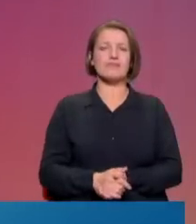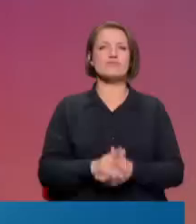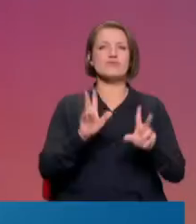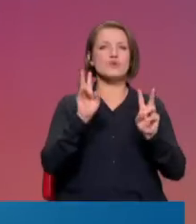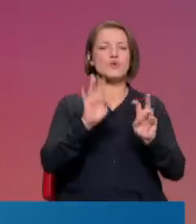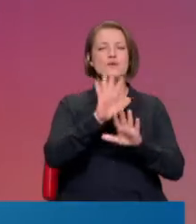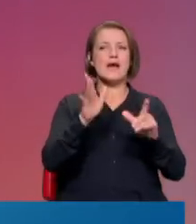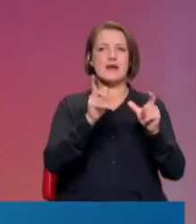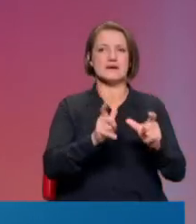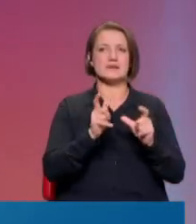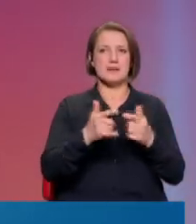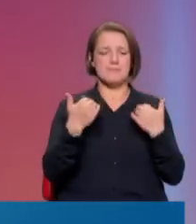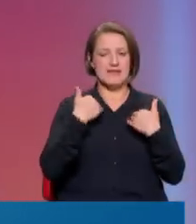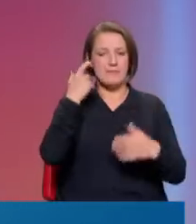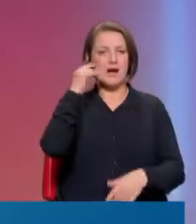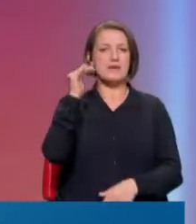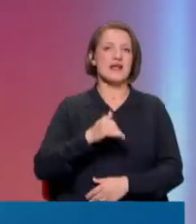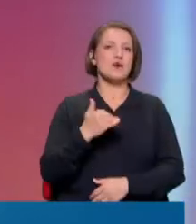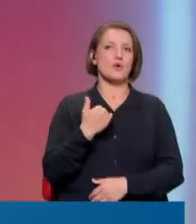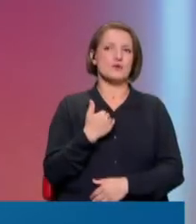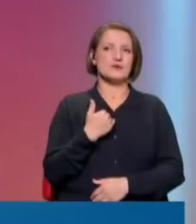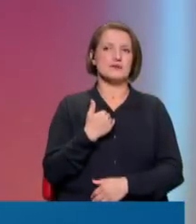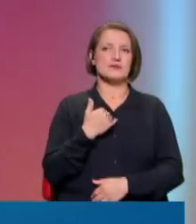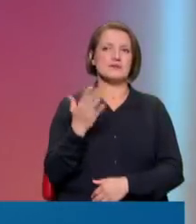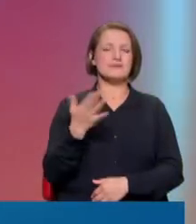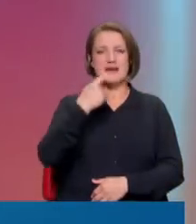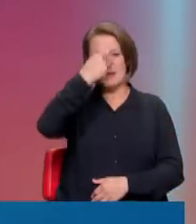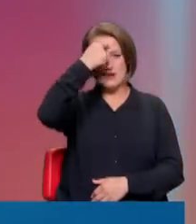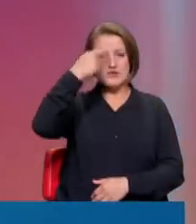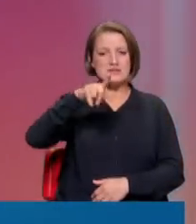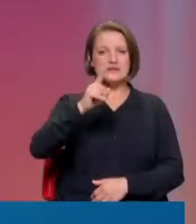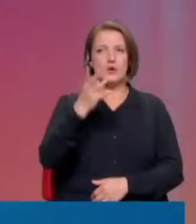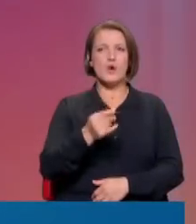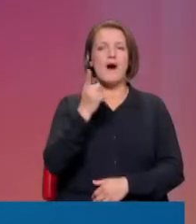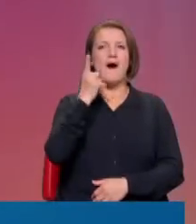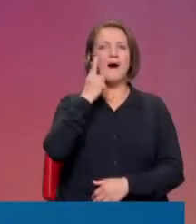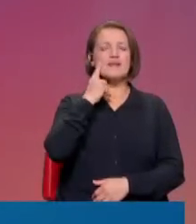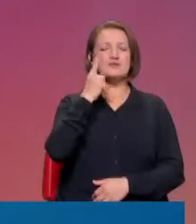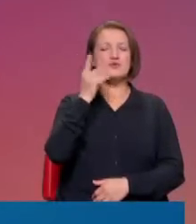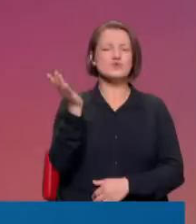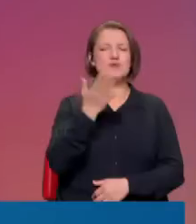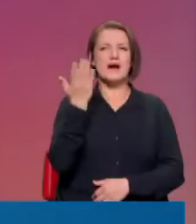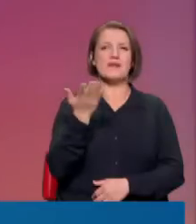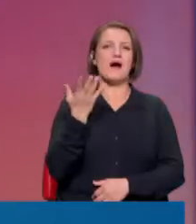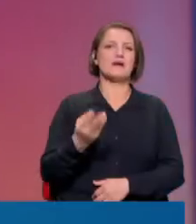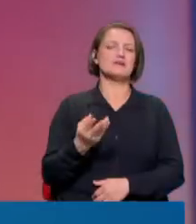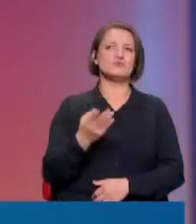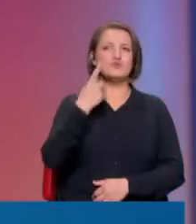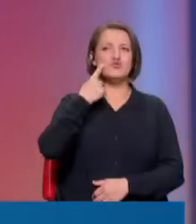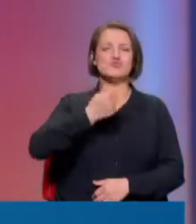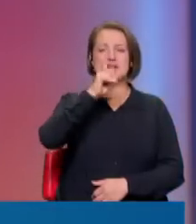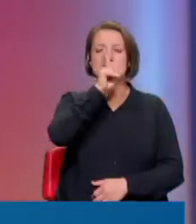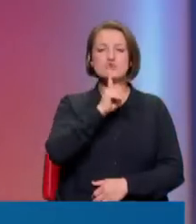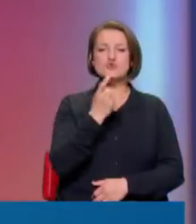konunun her noktasında benim aklıma geliyor ne kadar şanslı olduğumuz Atatürk'ün ne kadar öngörülü olduğu cumhuriyetin